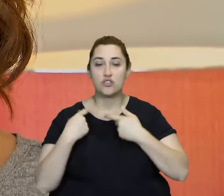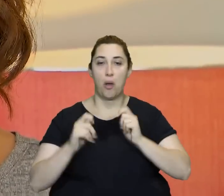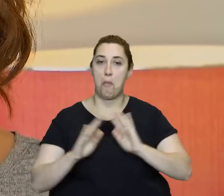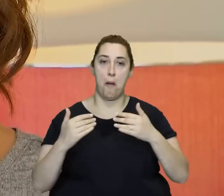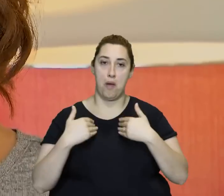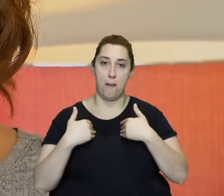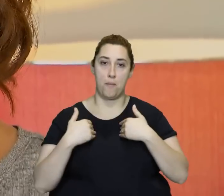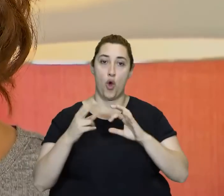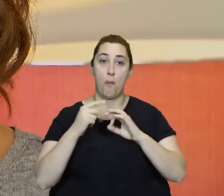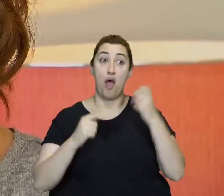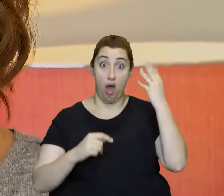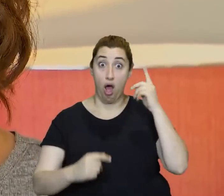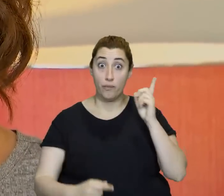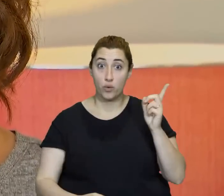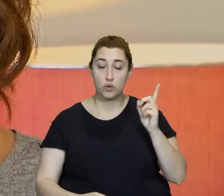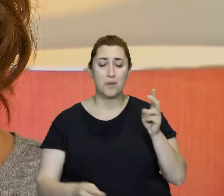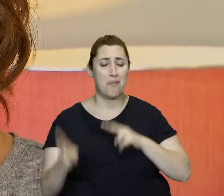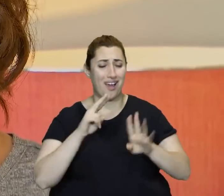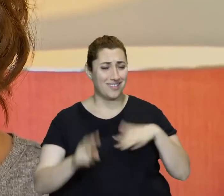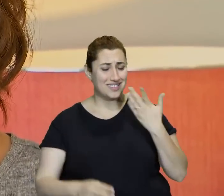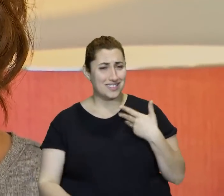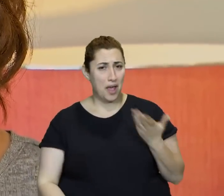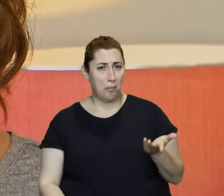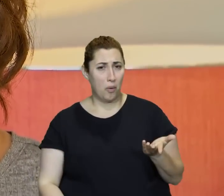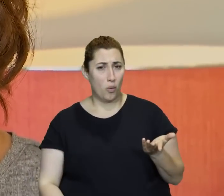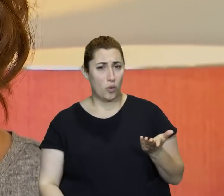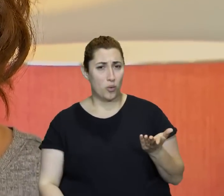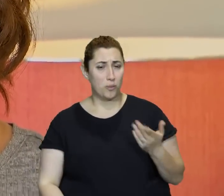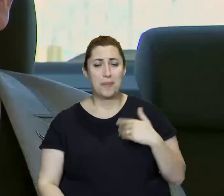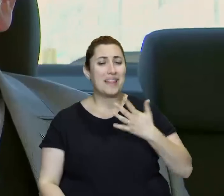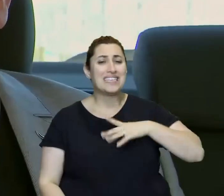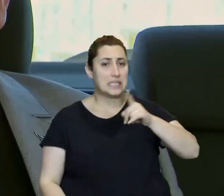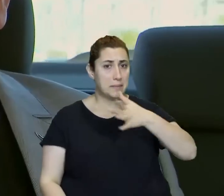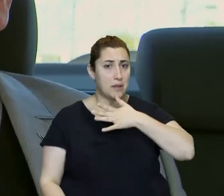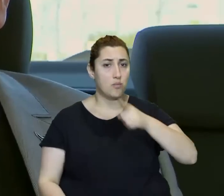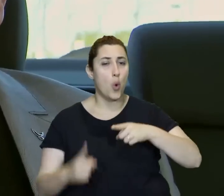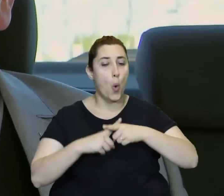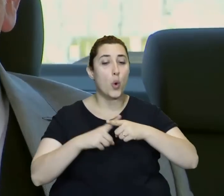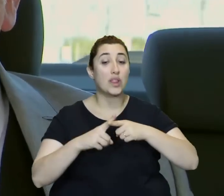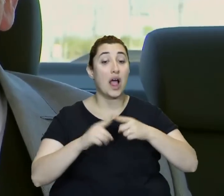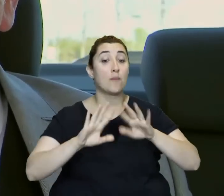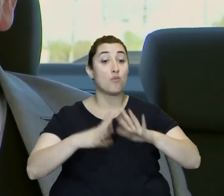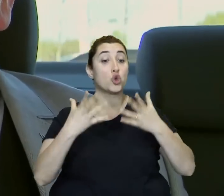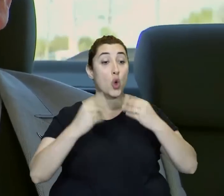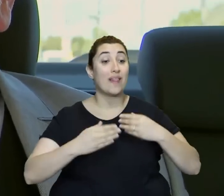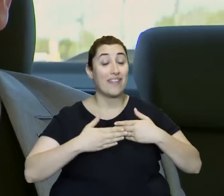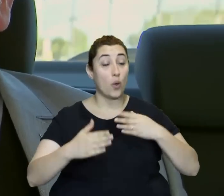artık. Ömer anlarsa... Bahane istemiyorum Alev. Amacımı biliyorsun. Bu ortaklık bitene, oğlum bana dönene